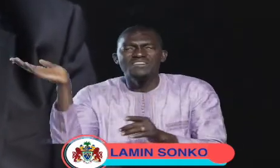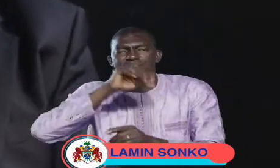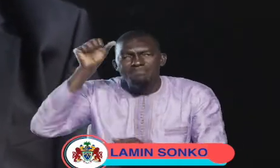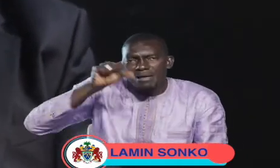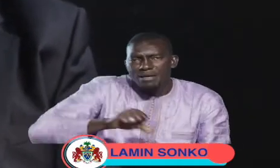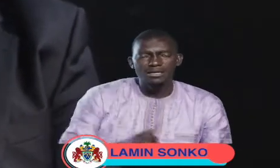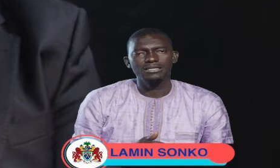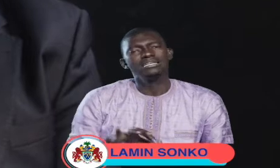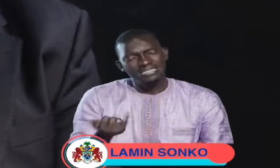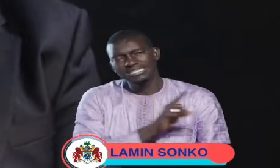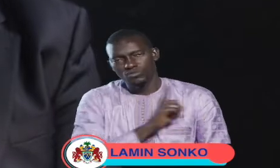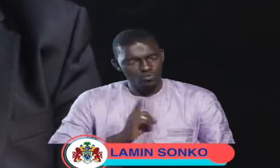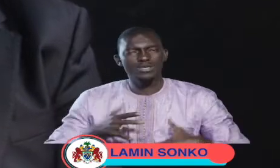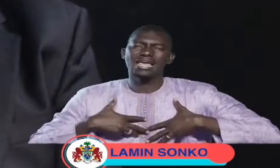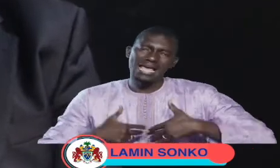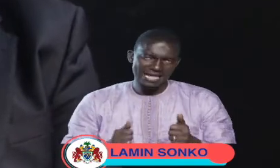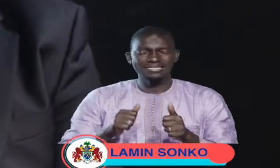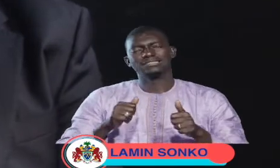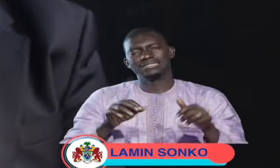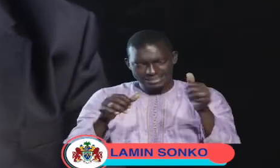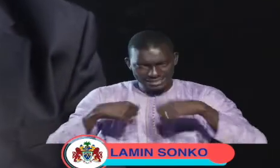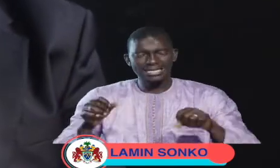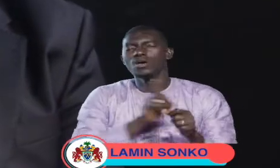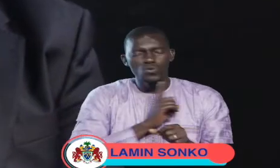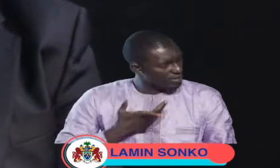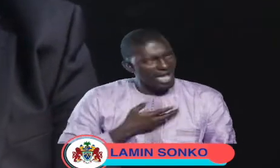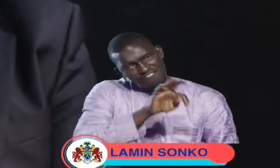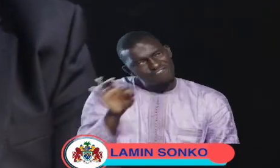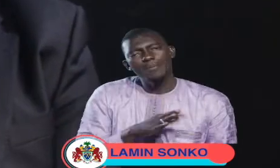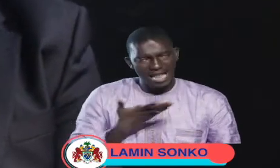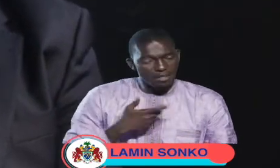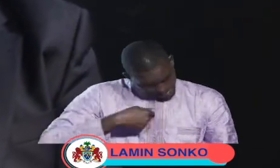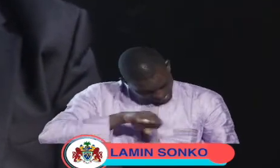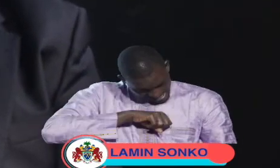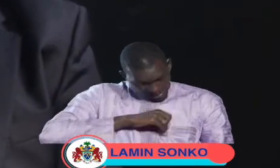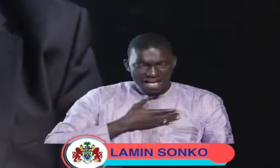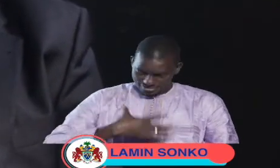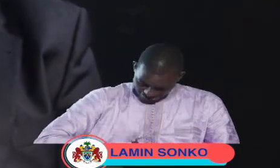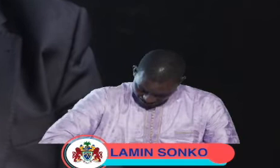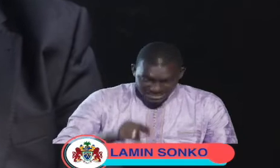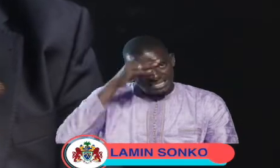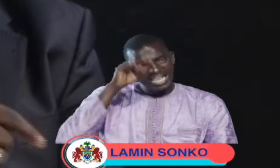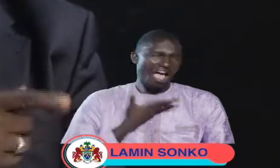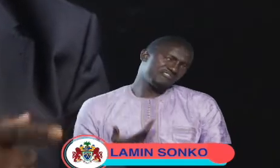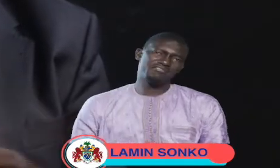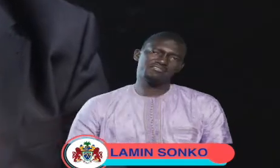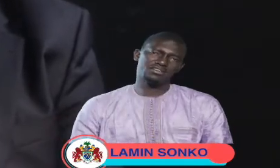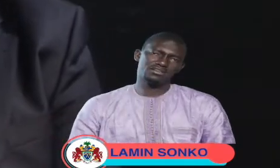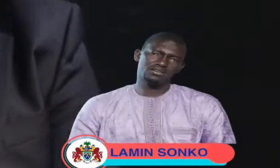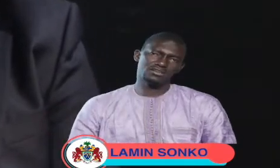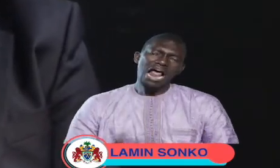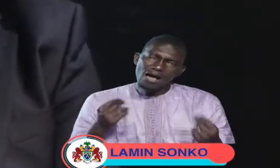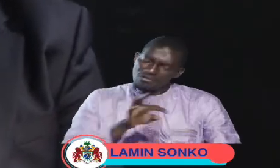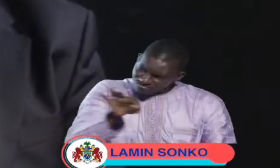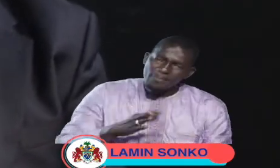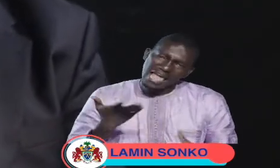nak buntu wër gu yaram suñ jabot ñoo fa nekkal ñoo xamna ñu nga jox service suñ jabot lañ suñ dom lañ suñ ay set lañ suñ jarbat